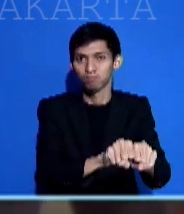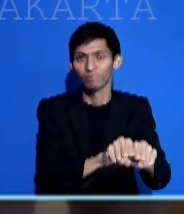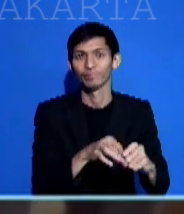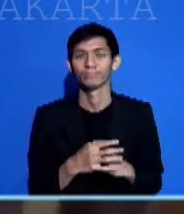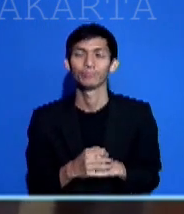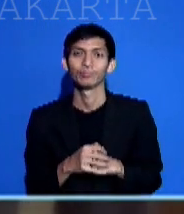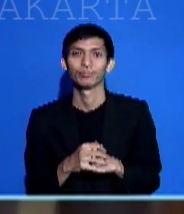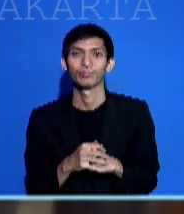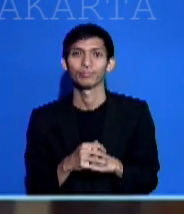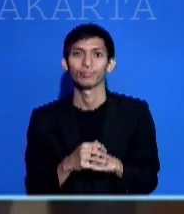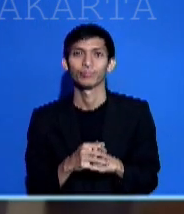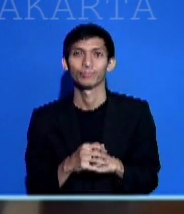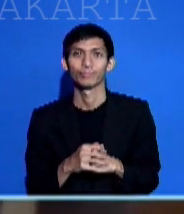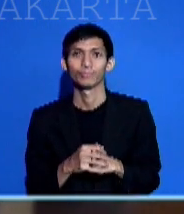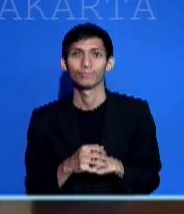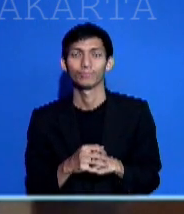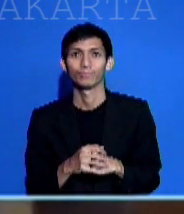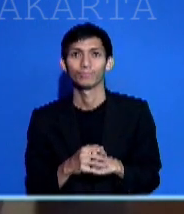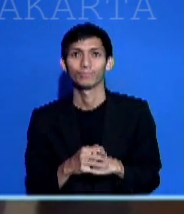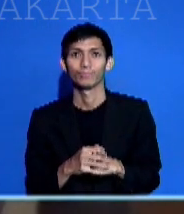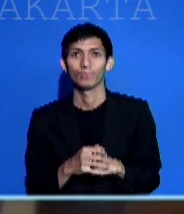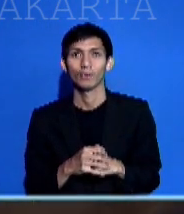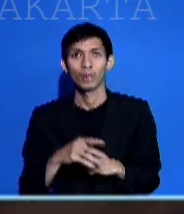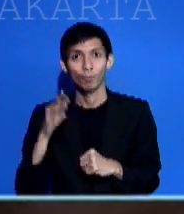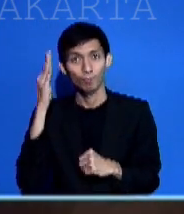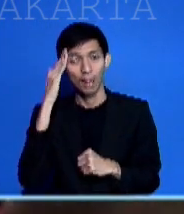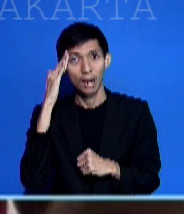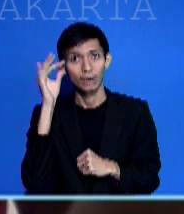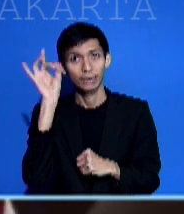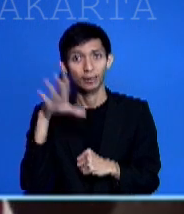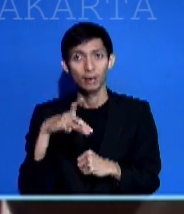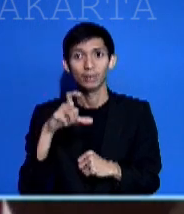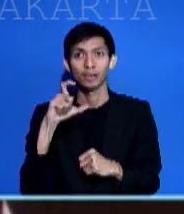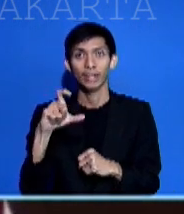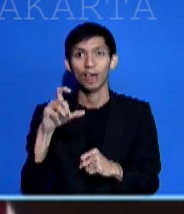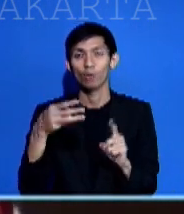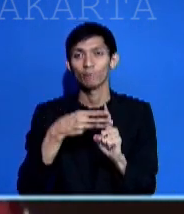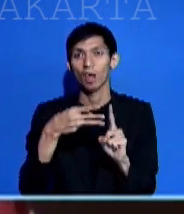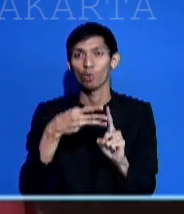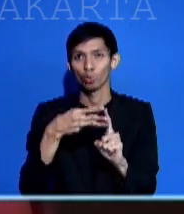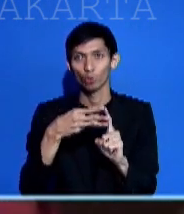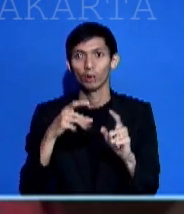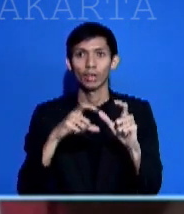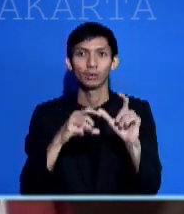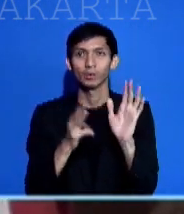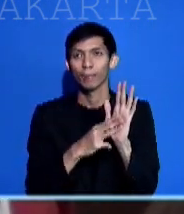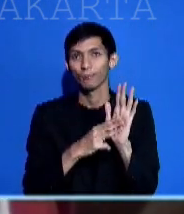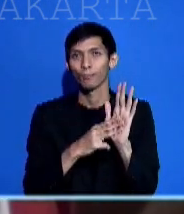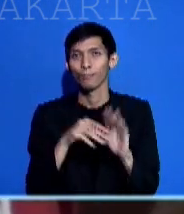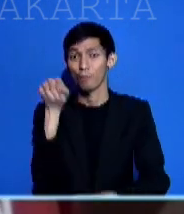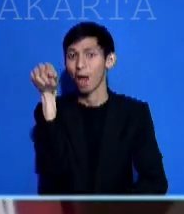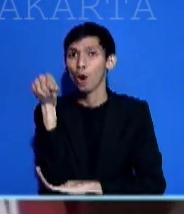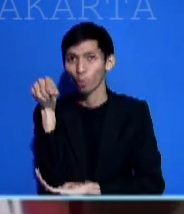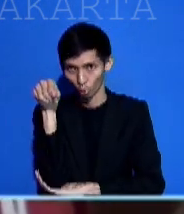kasih teman-teman penetapan kepala desa Candi Binangun Sleman berinisial SM sebagai tersangka oleh Kejaksaan tinggi